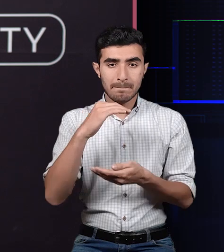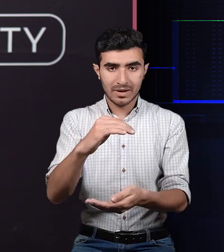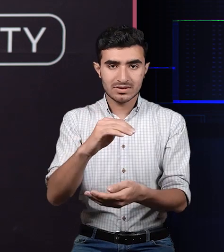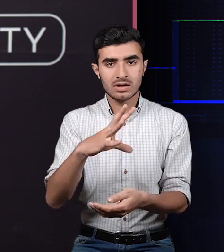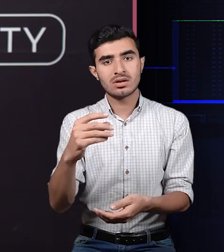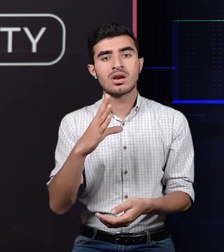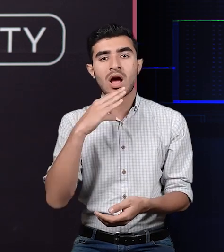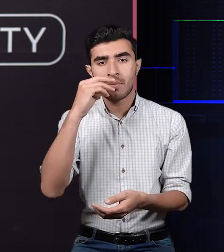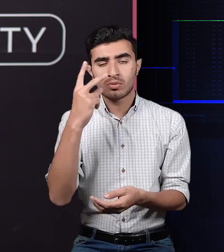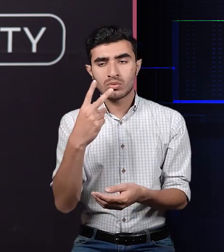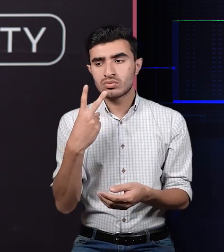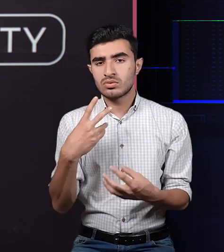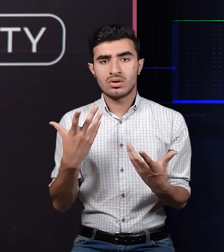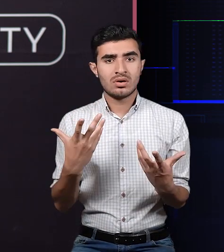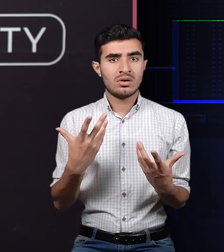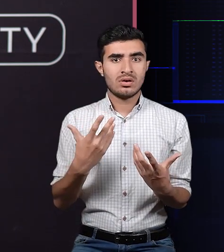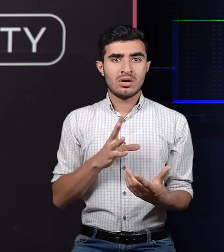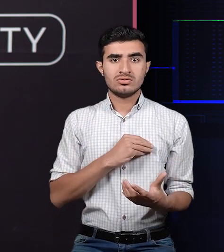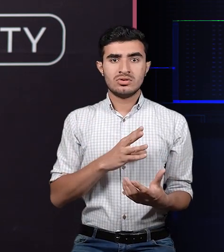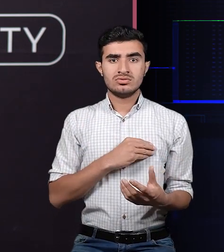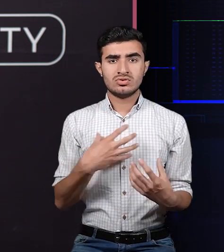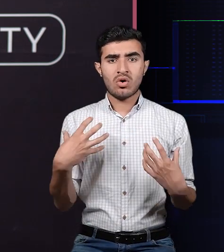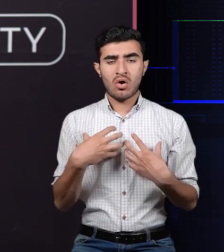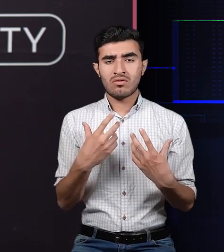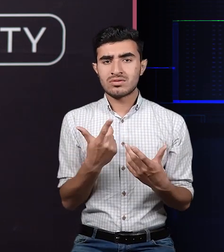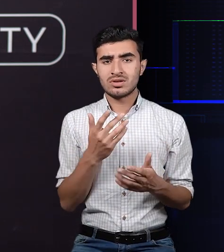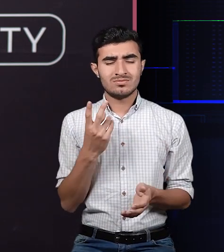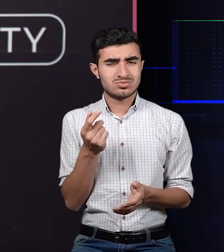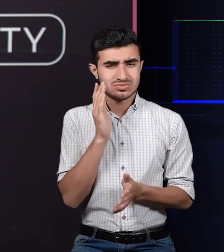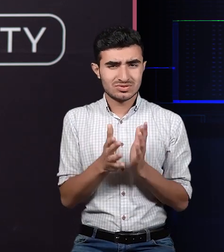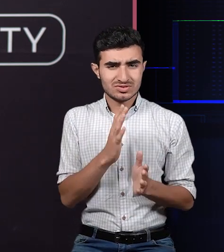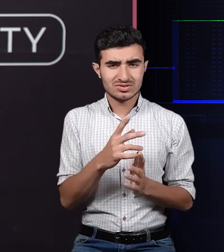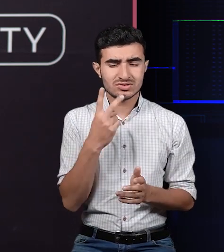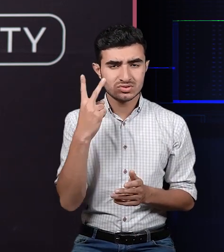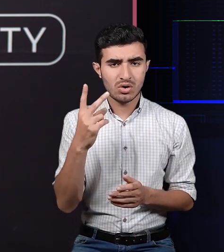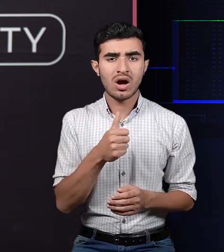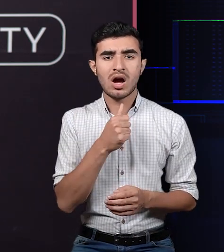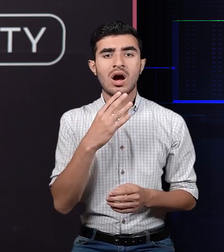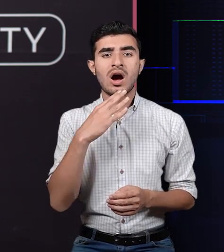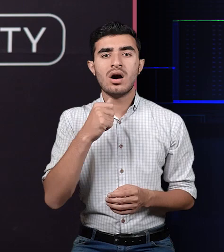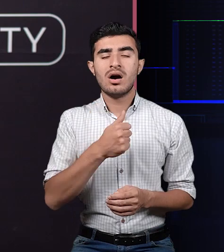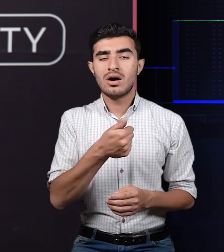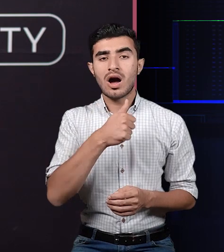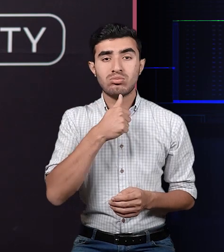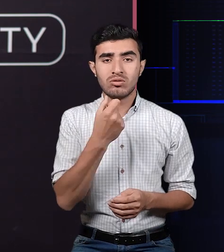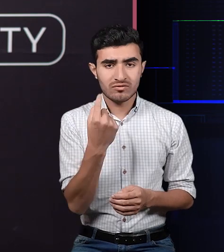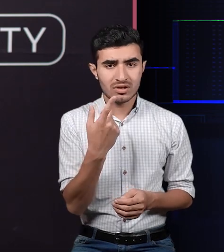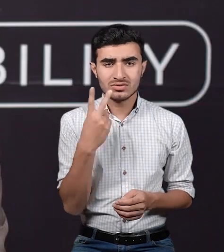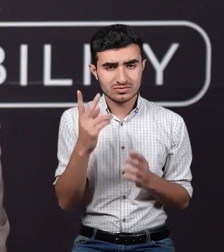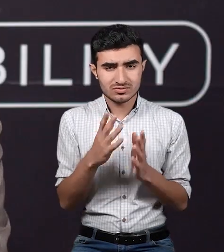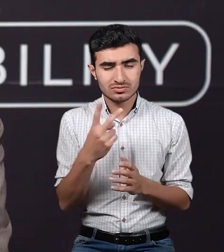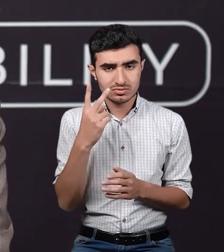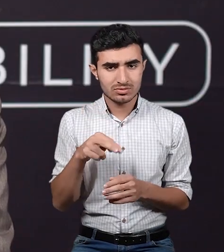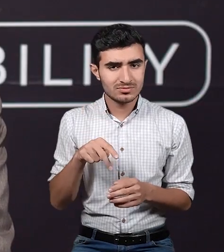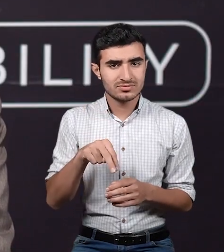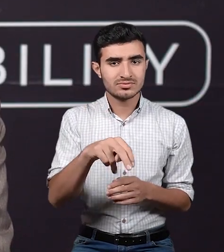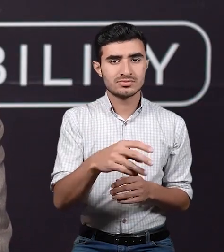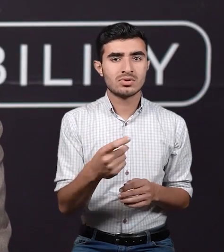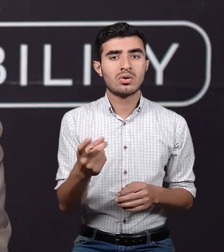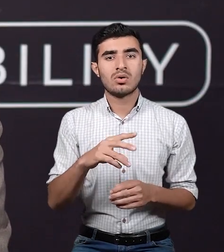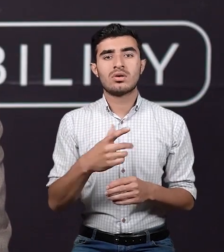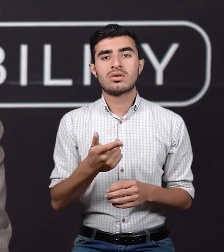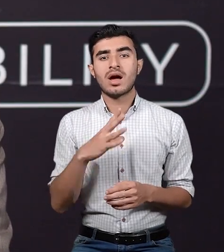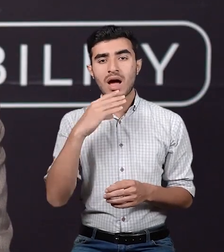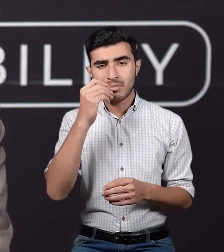وارڈ کی طرف دوڑا۔ ماں بھی اپنے پل پل وزنی ہوتی ٹانگوں کے بوجھ کو گھسیٹتی وارڈ کی طرف چل